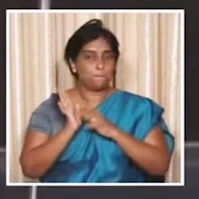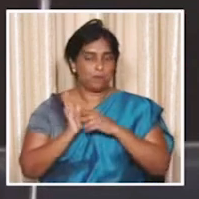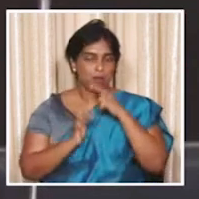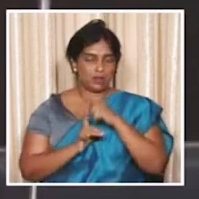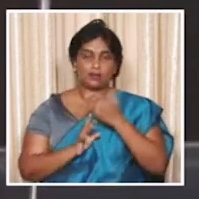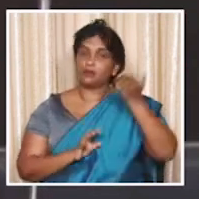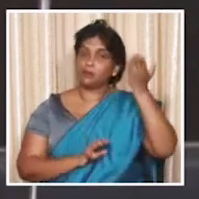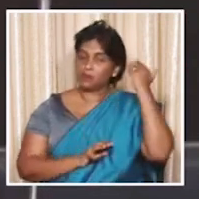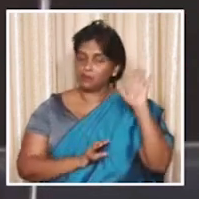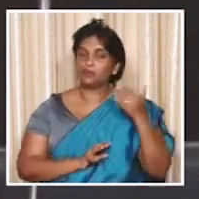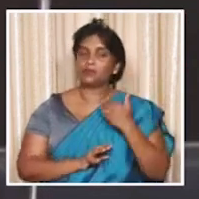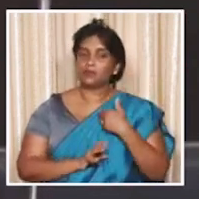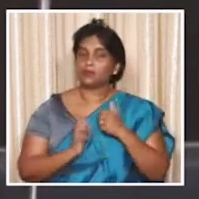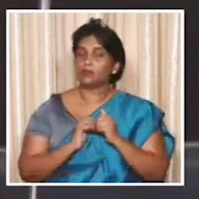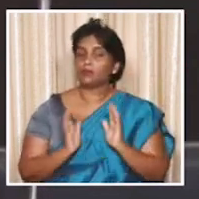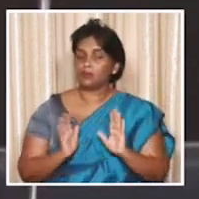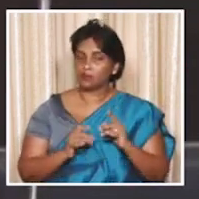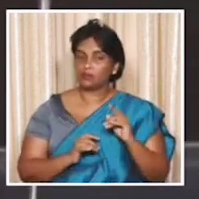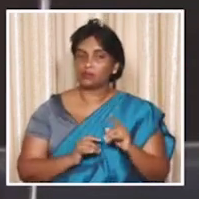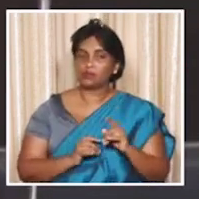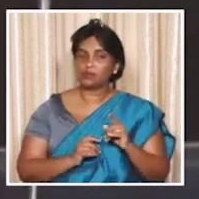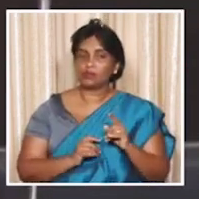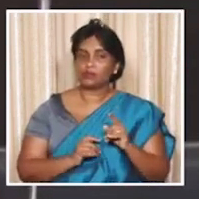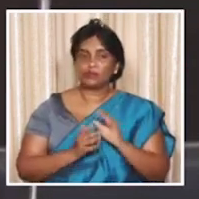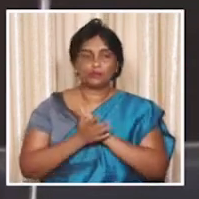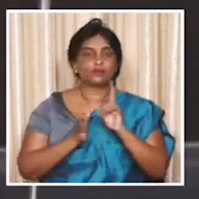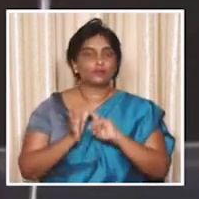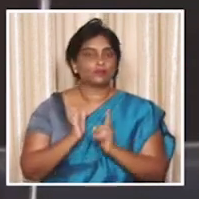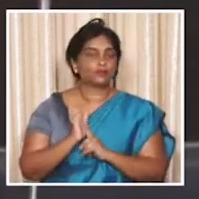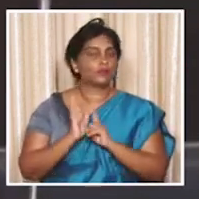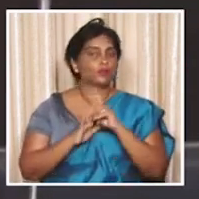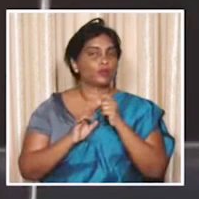ඒ කාලයේදී අපි පටන් ගත්තා මල්ටිපර්පස් හෝල් එකක්. ඒ